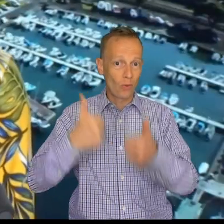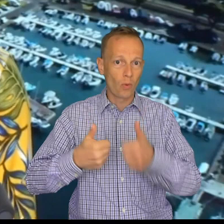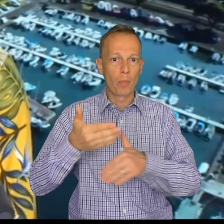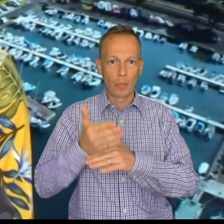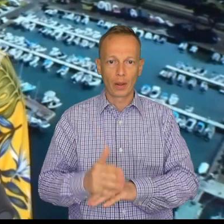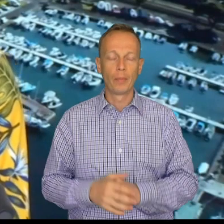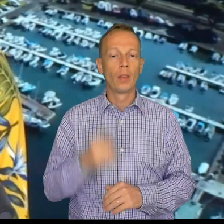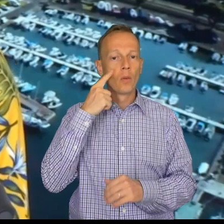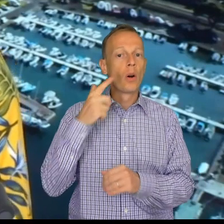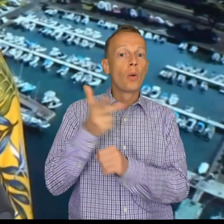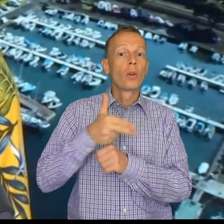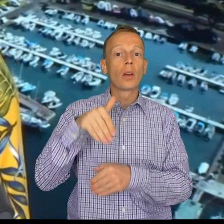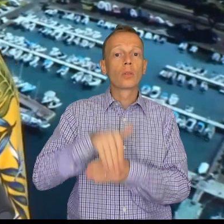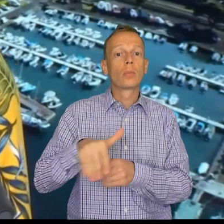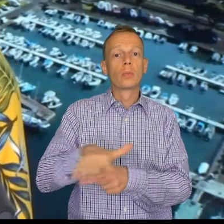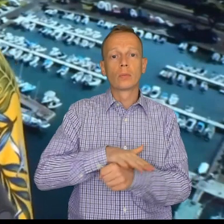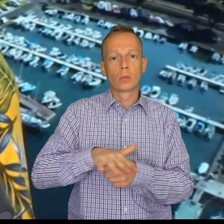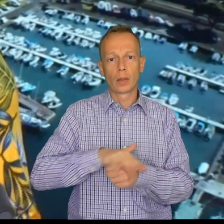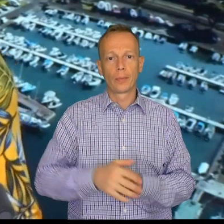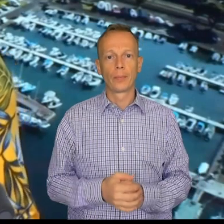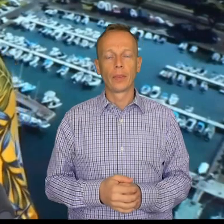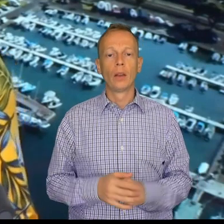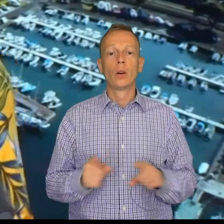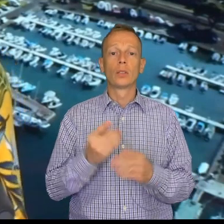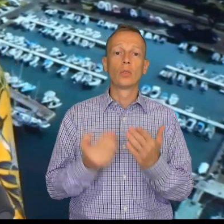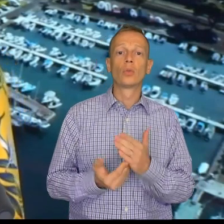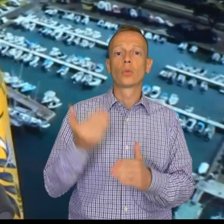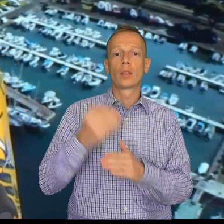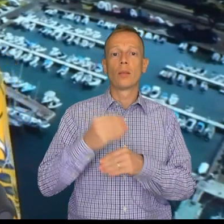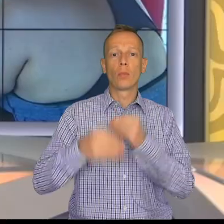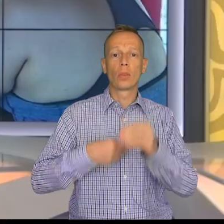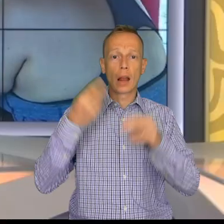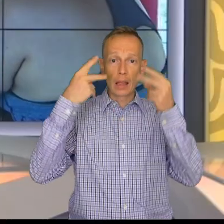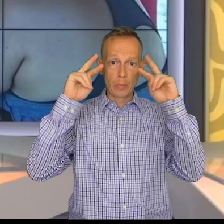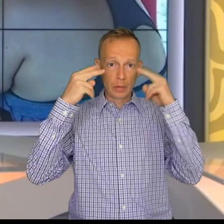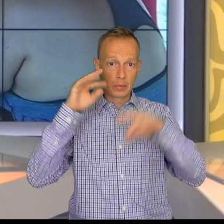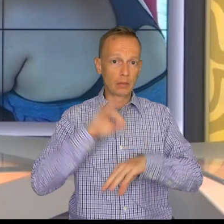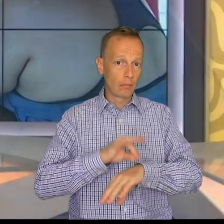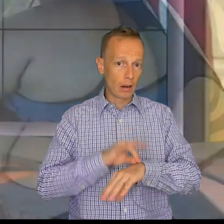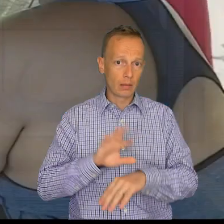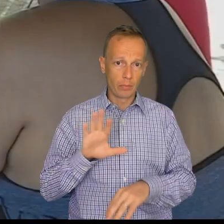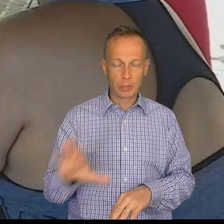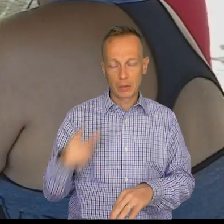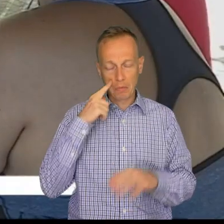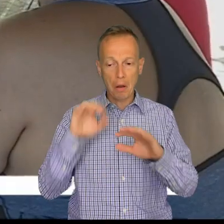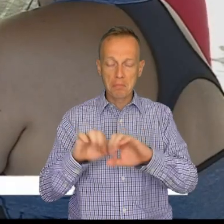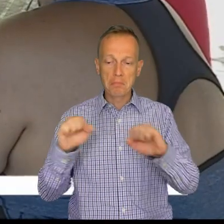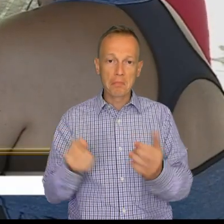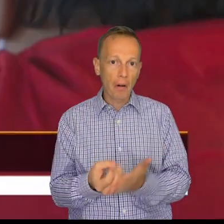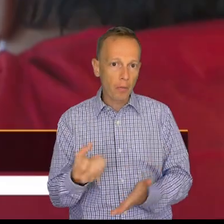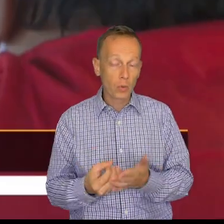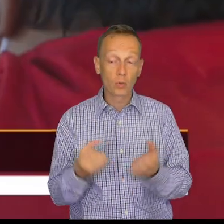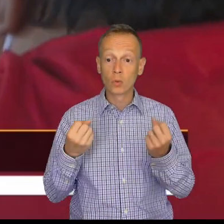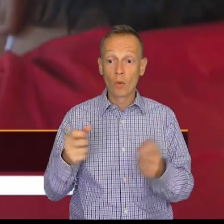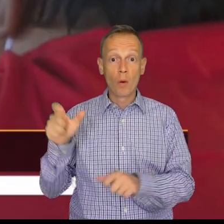du reportage est à découvrir dans vos journaux. Et en cette journée mondiale de l'épilepsie, on s'intéresse à cette maladie encore très